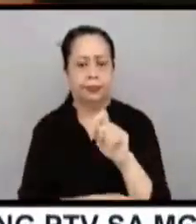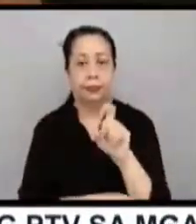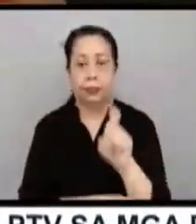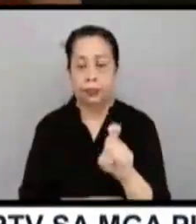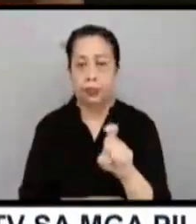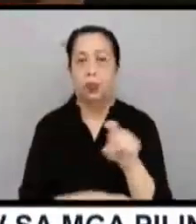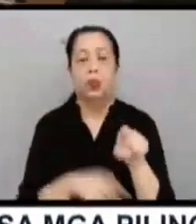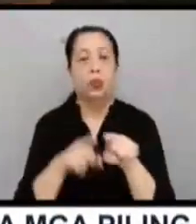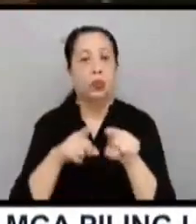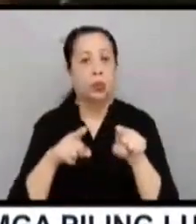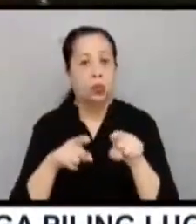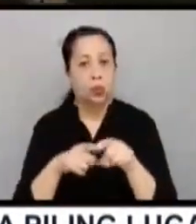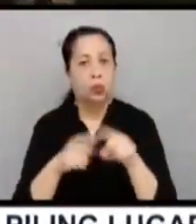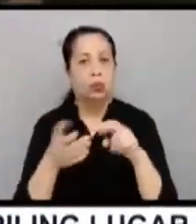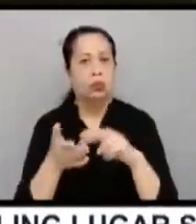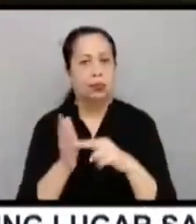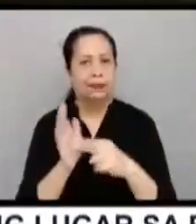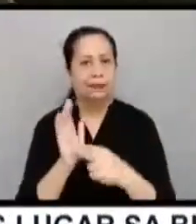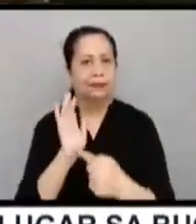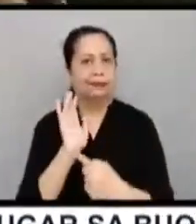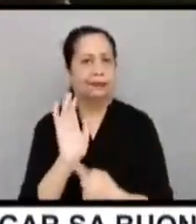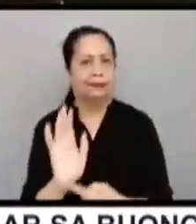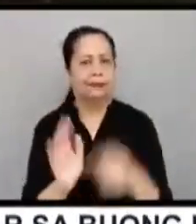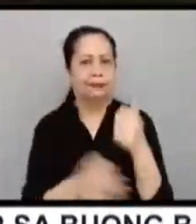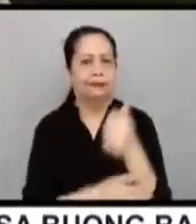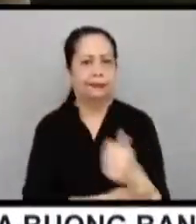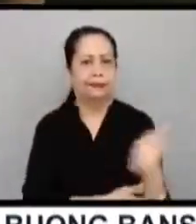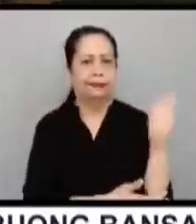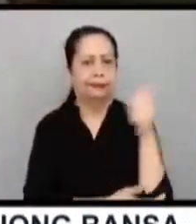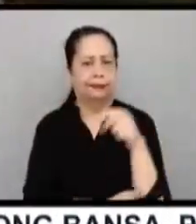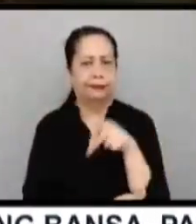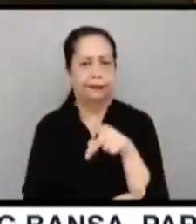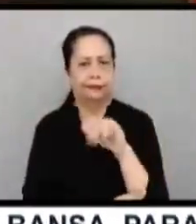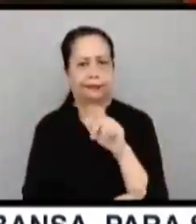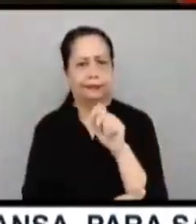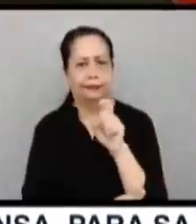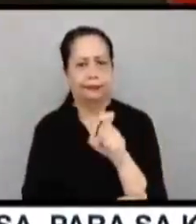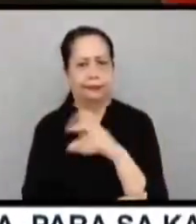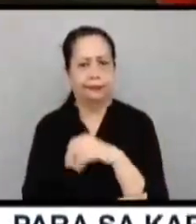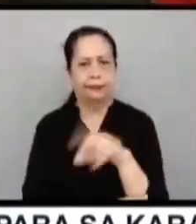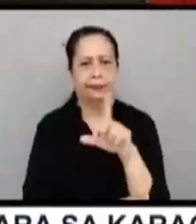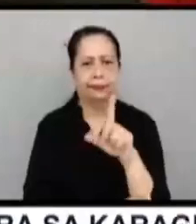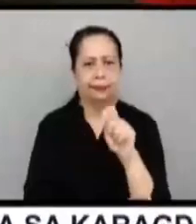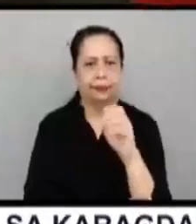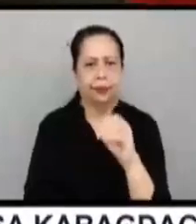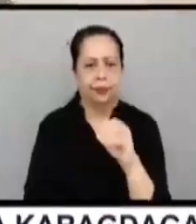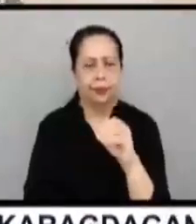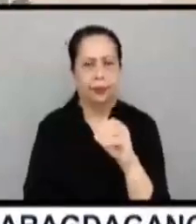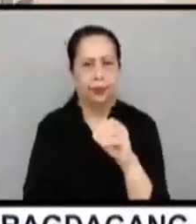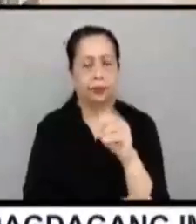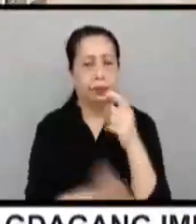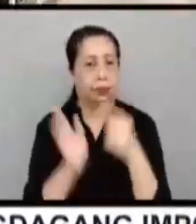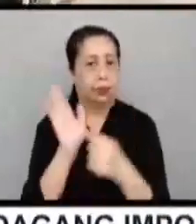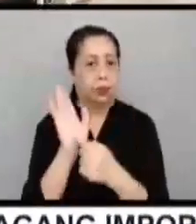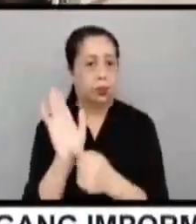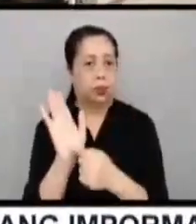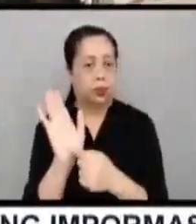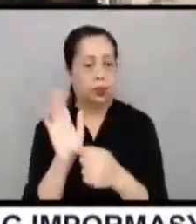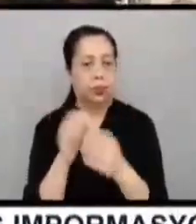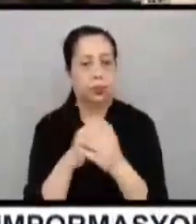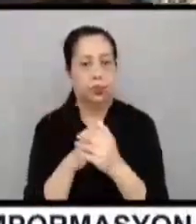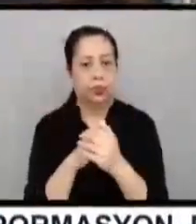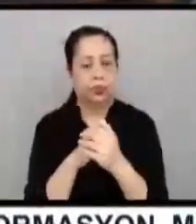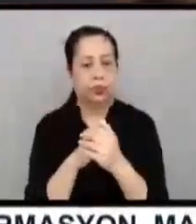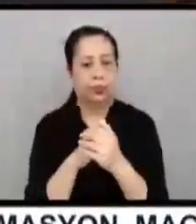Audrey, ang sinasabi ng pamunuan ng PITX at LTO. Audrey, pakita ko lang sa inyo dahil katabi ko lang dito